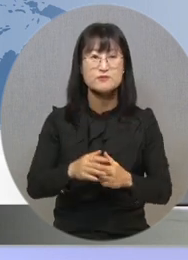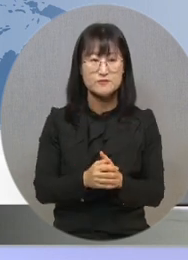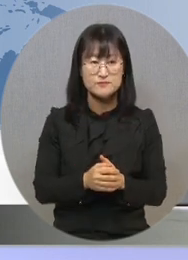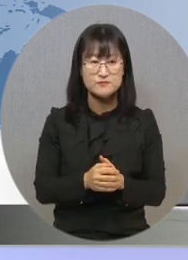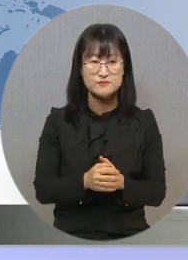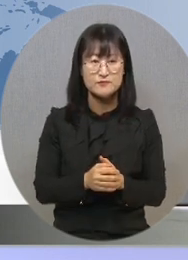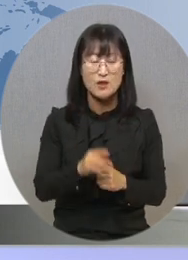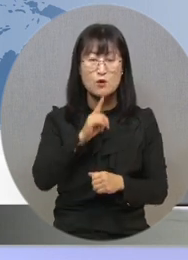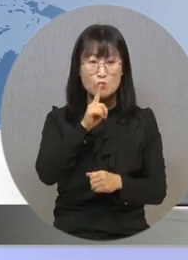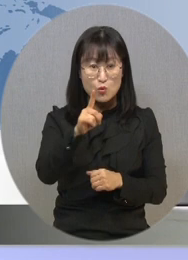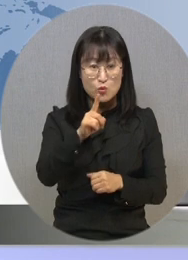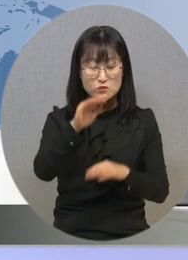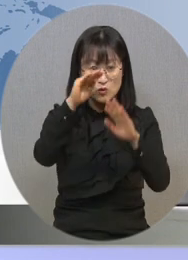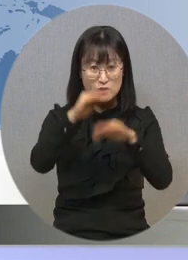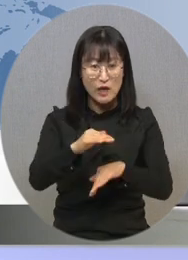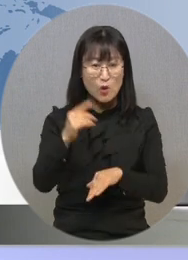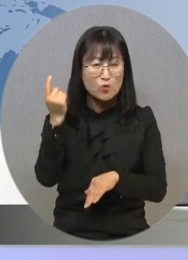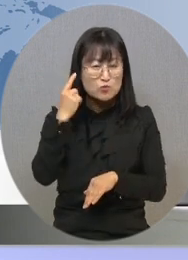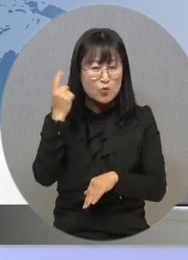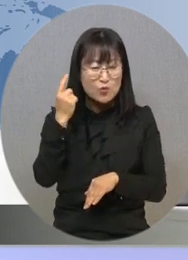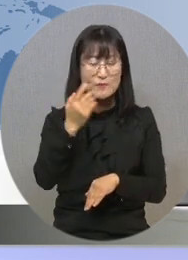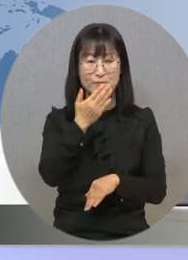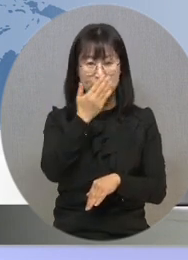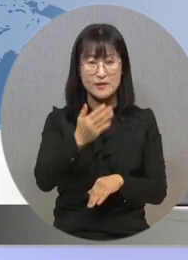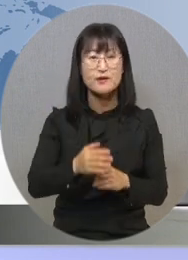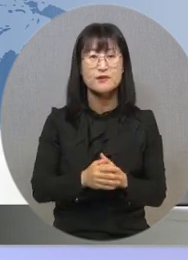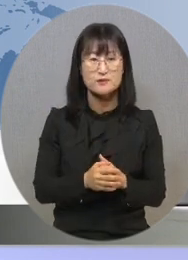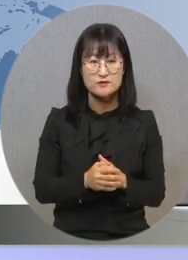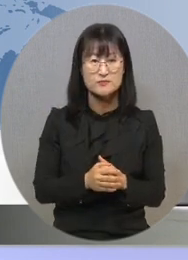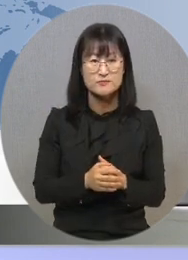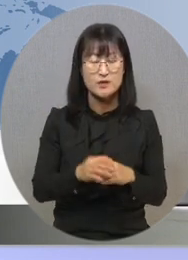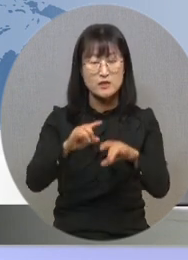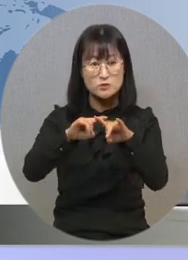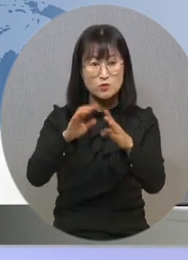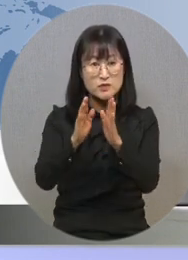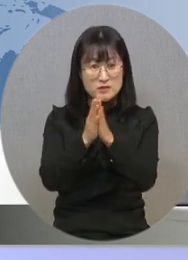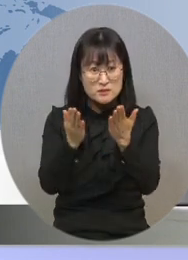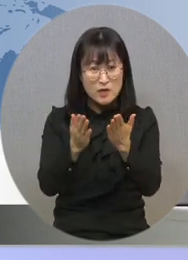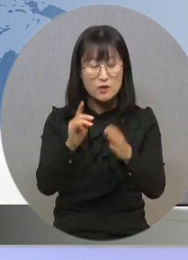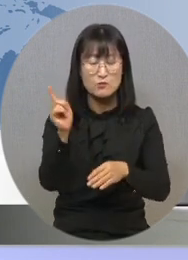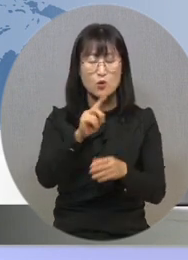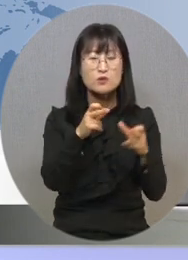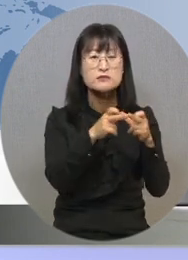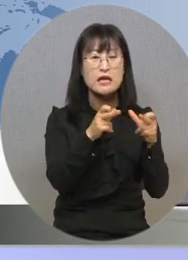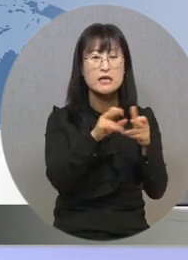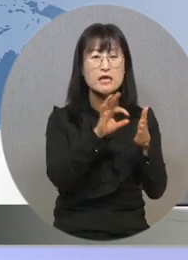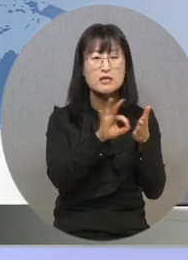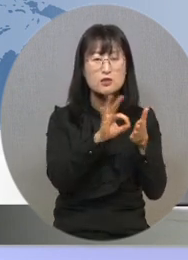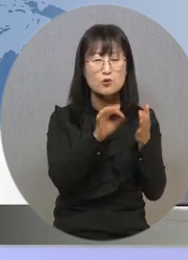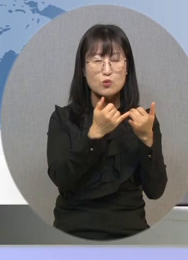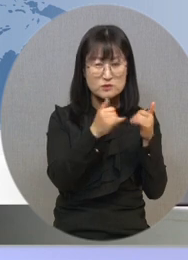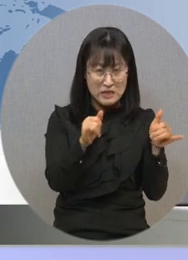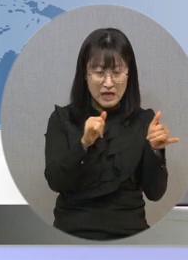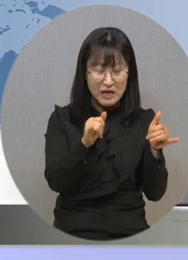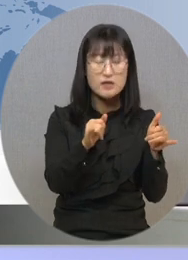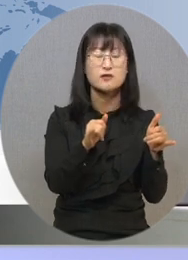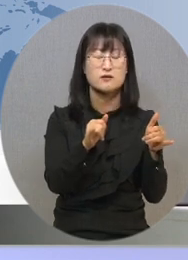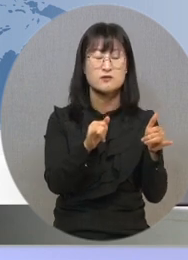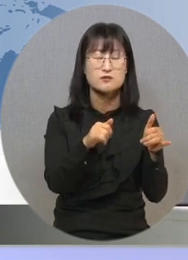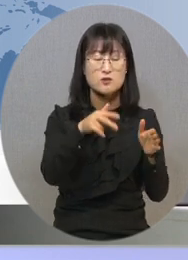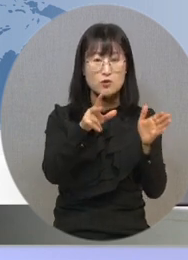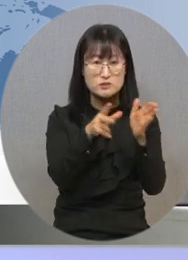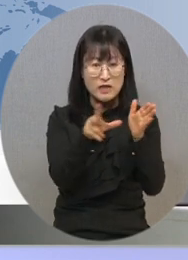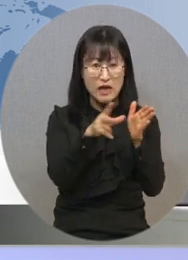보고서를 소리로들을 수 있게 된 건데요 전자책 접근성은 장애인 이용자의 자료 접근과 활용을 높이기